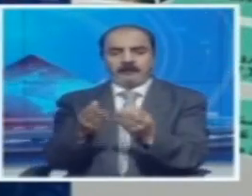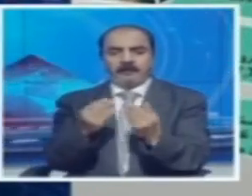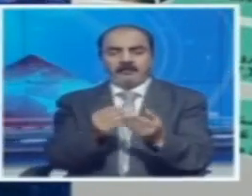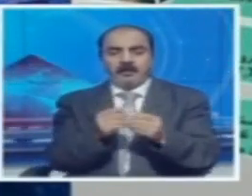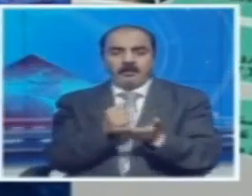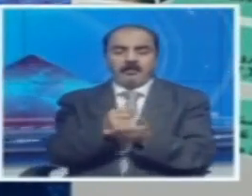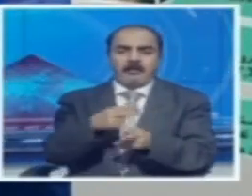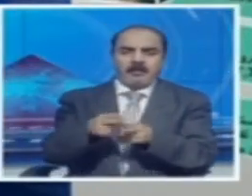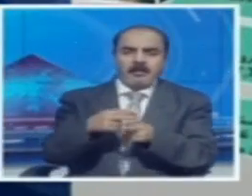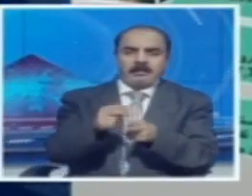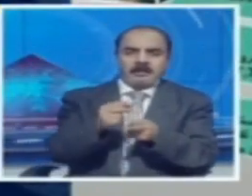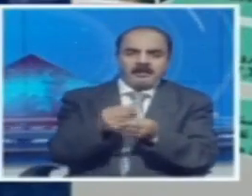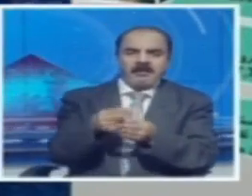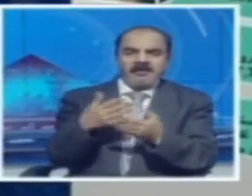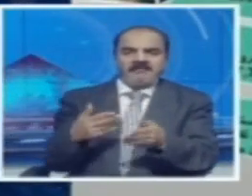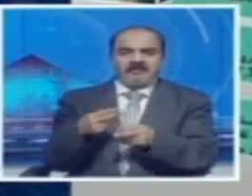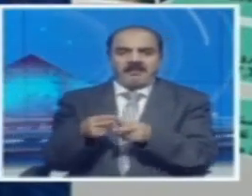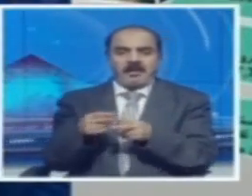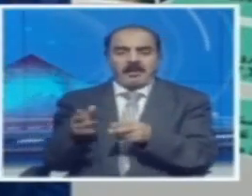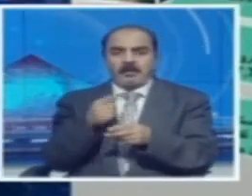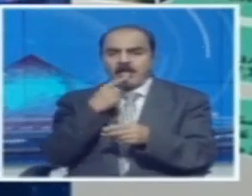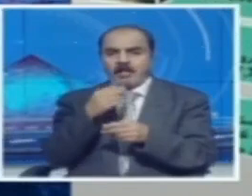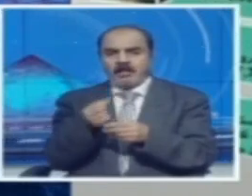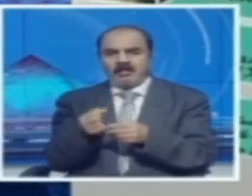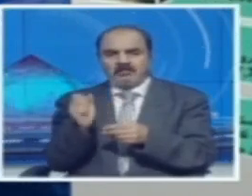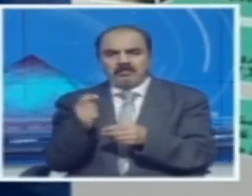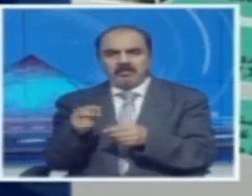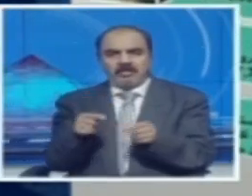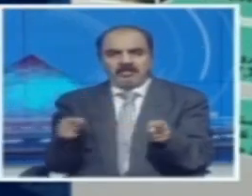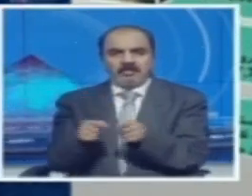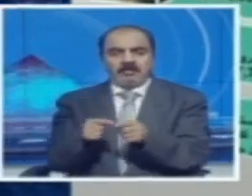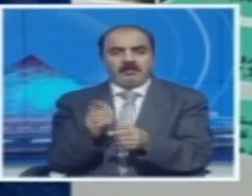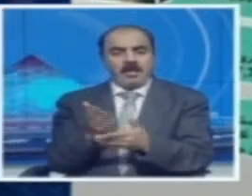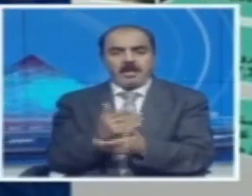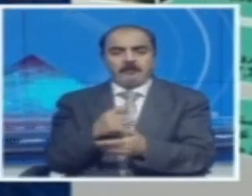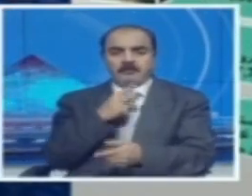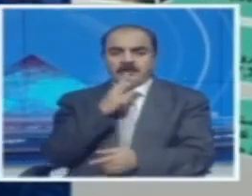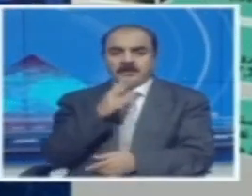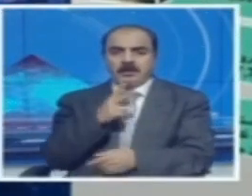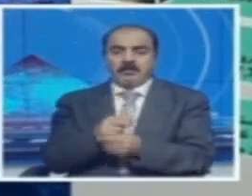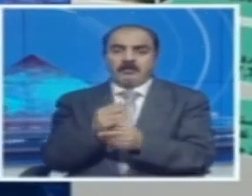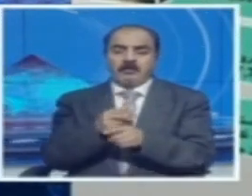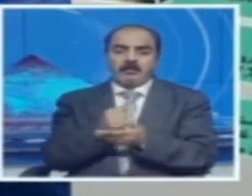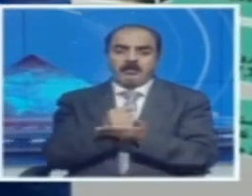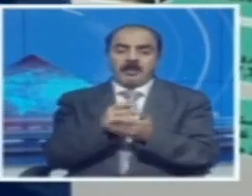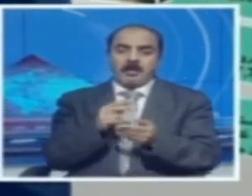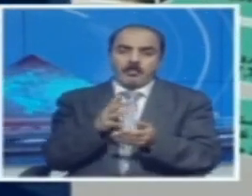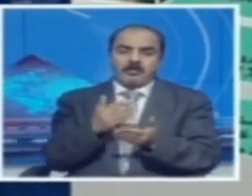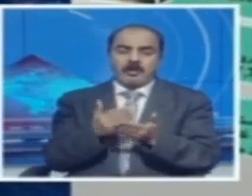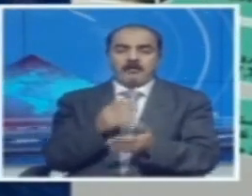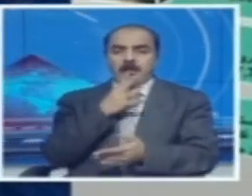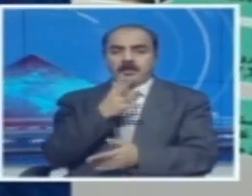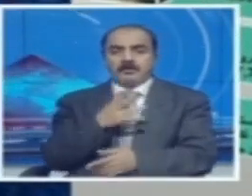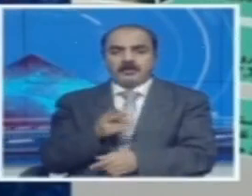على منح نوعين من القروض، وتشمل القروض قصيرة الأجل تسدد خلال 2 عامين والقروض متوسطة الأجل